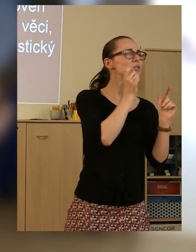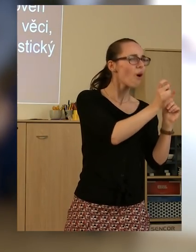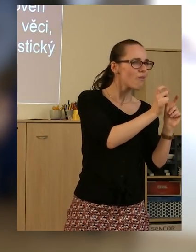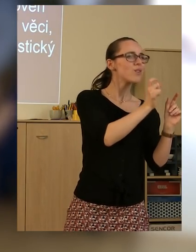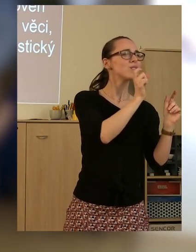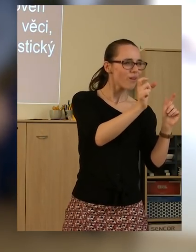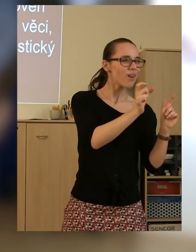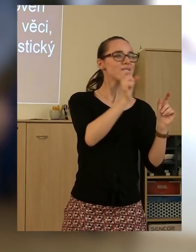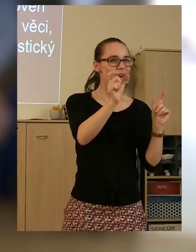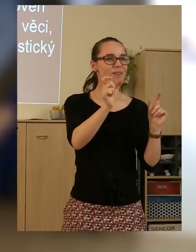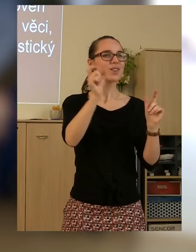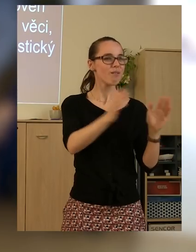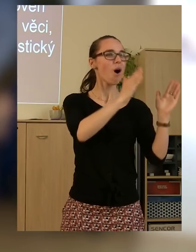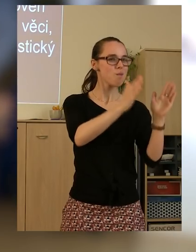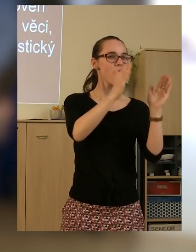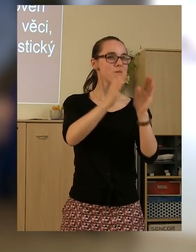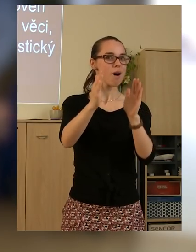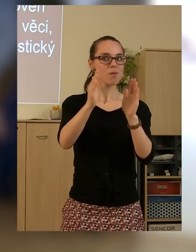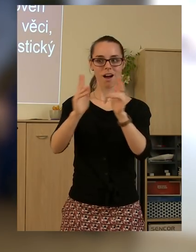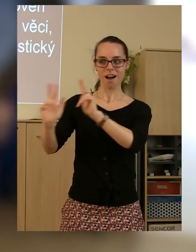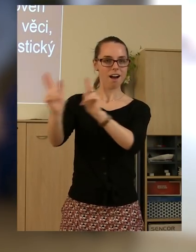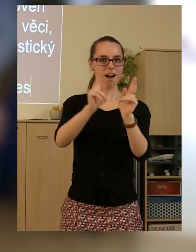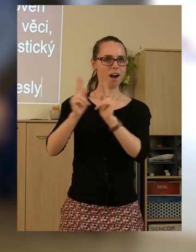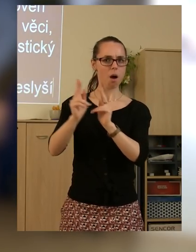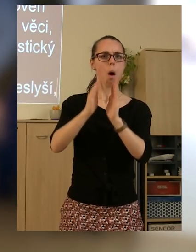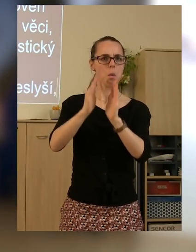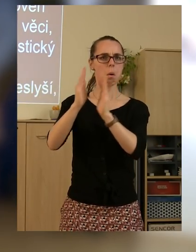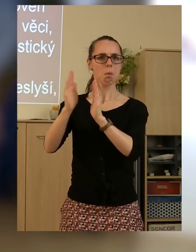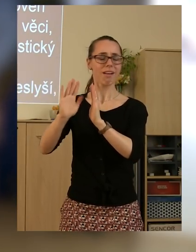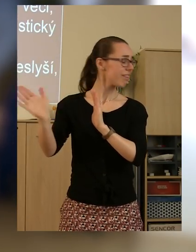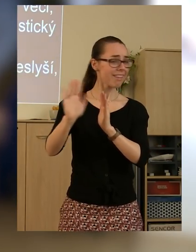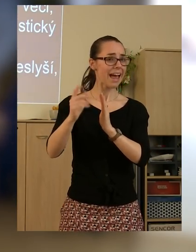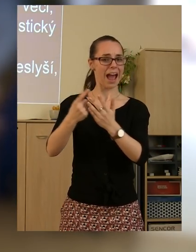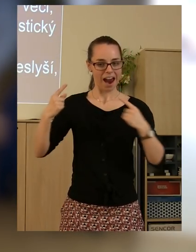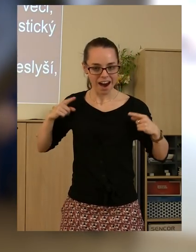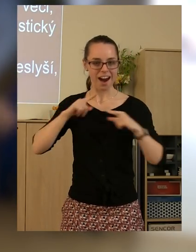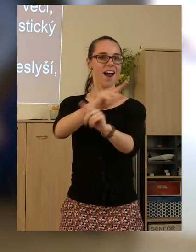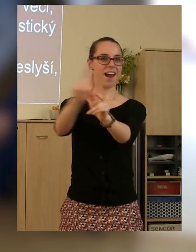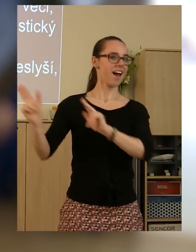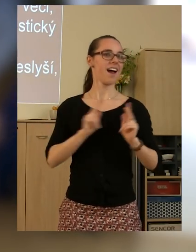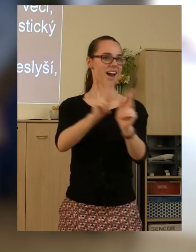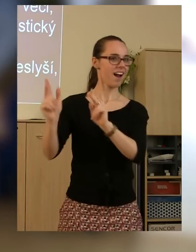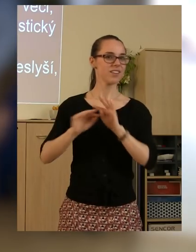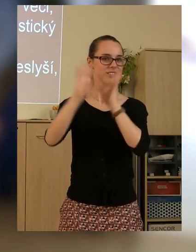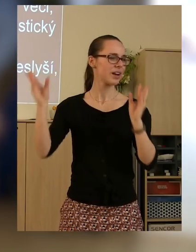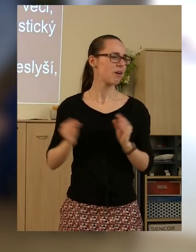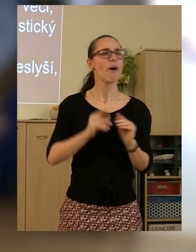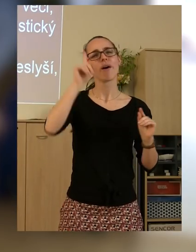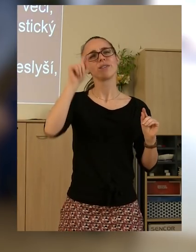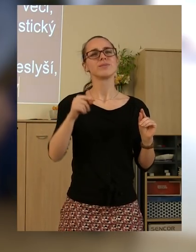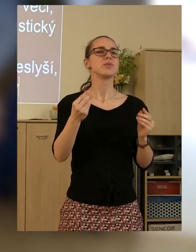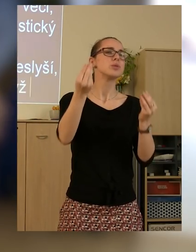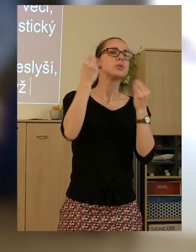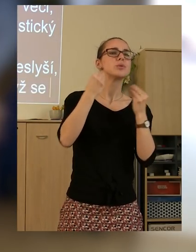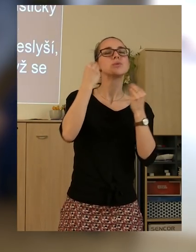říkají lidi, kteří neslyšejí, že pro ně náš jazyk je opravdu, jako když se učíte prostě němčinu nebo angličtinu, jako jazyk